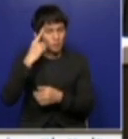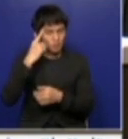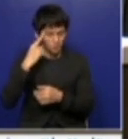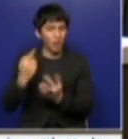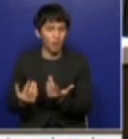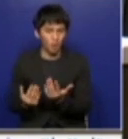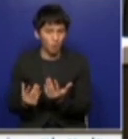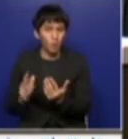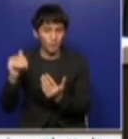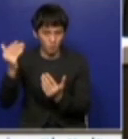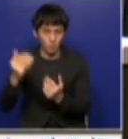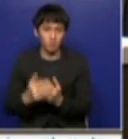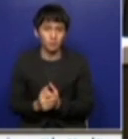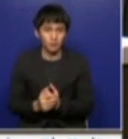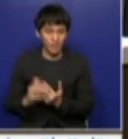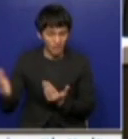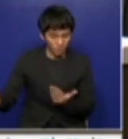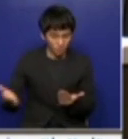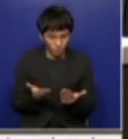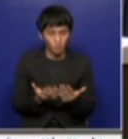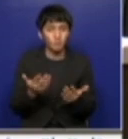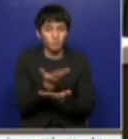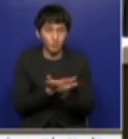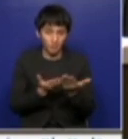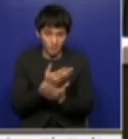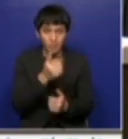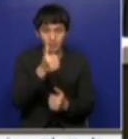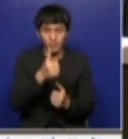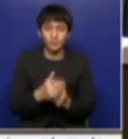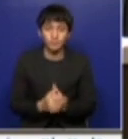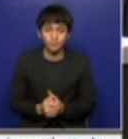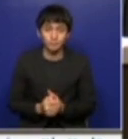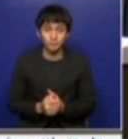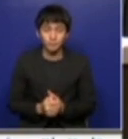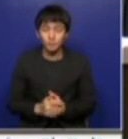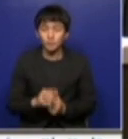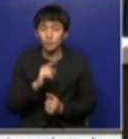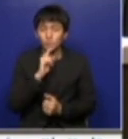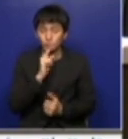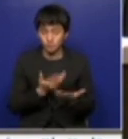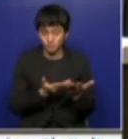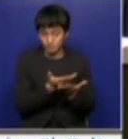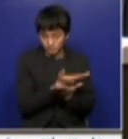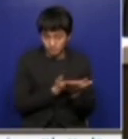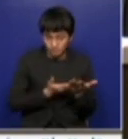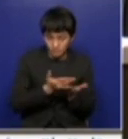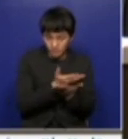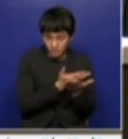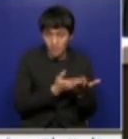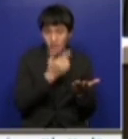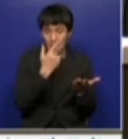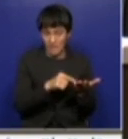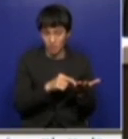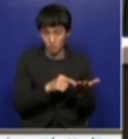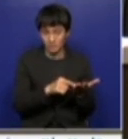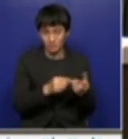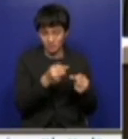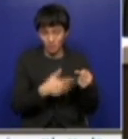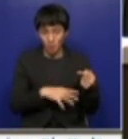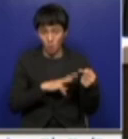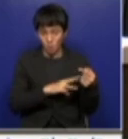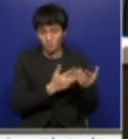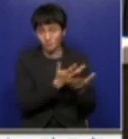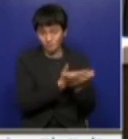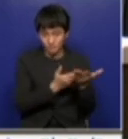ค่ากับการรอนะครับที่จะมาพี่หน้าร่วมกันเพราะว่าถ้าเกิดเราพิจารณาร่างที่มีอยู่นะ